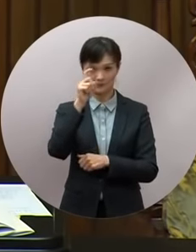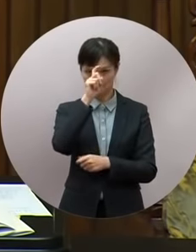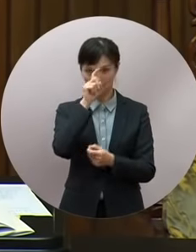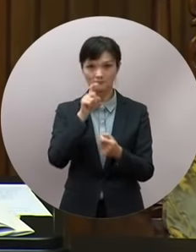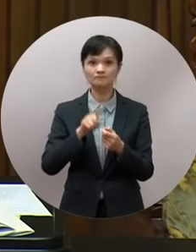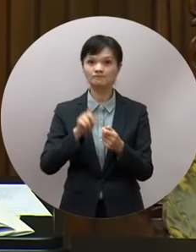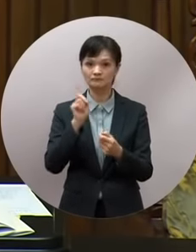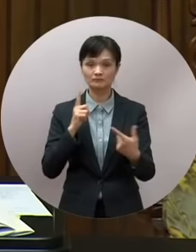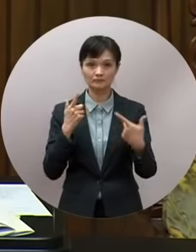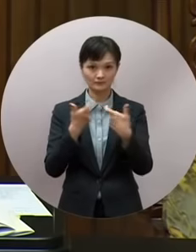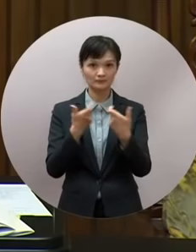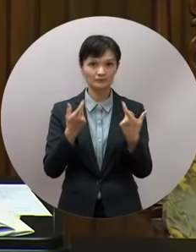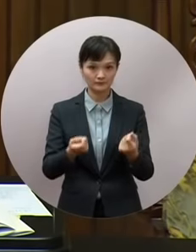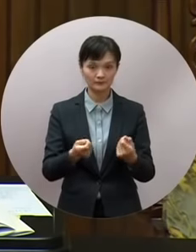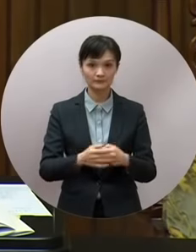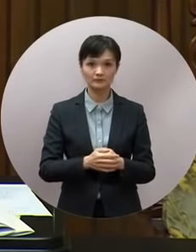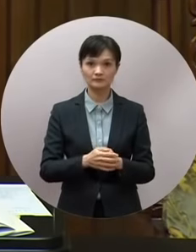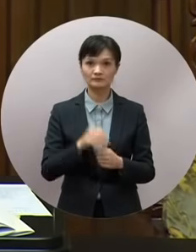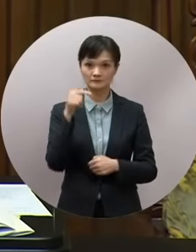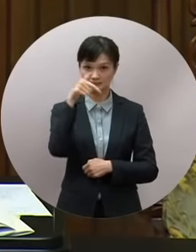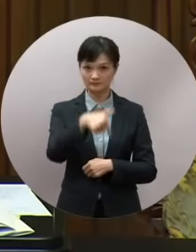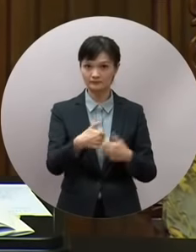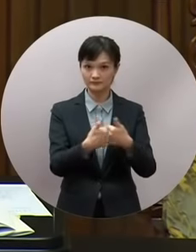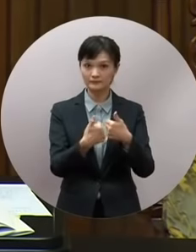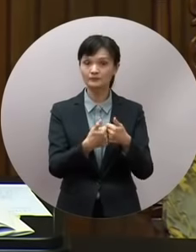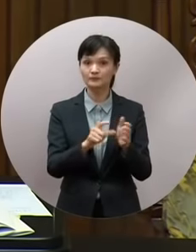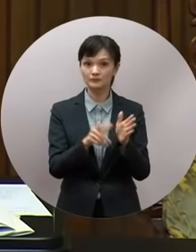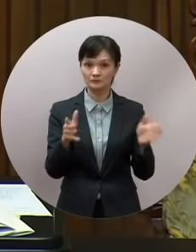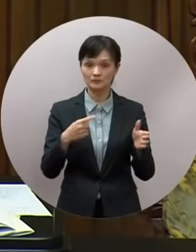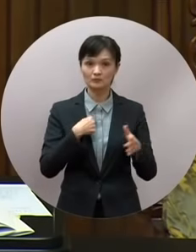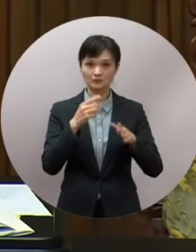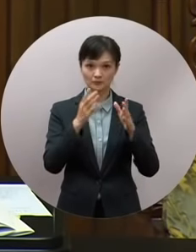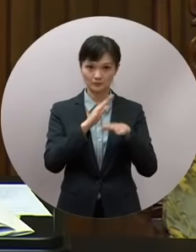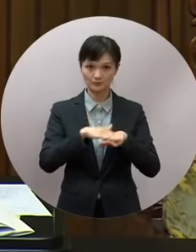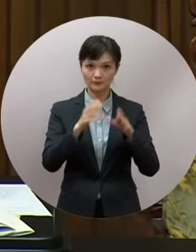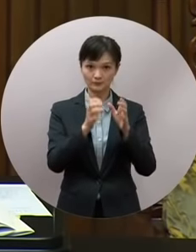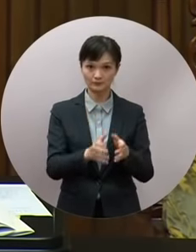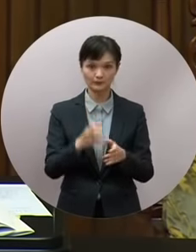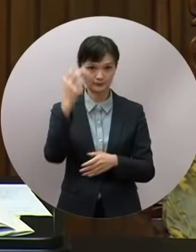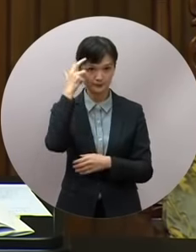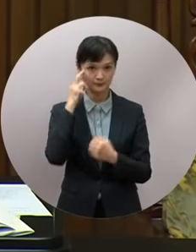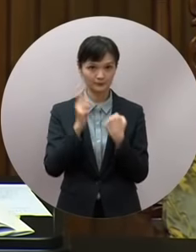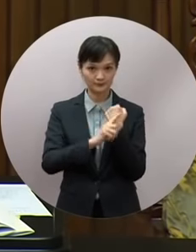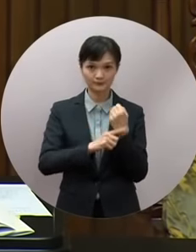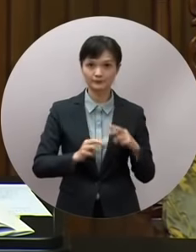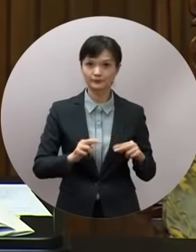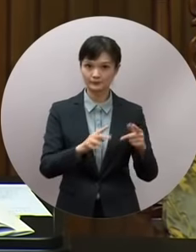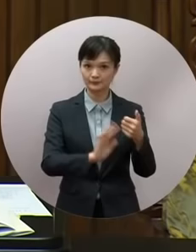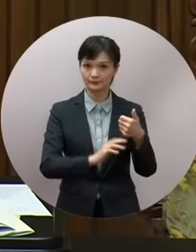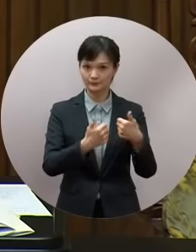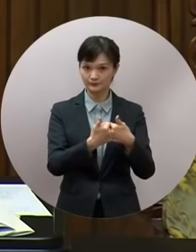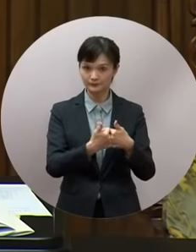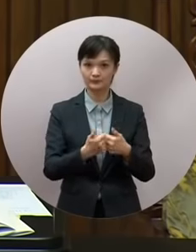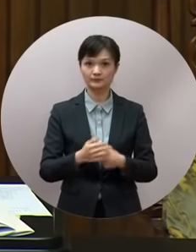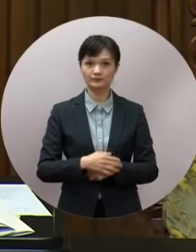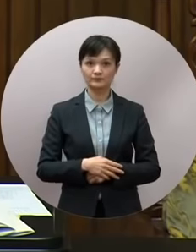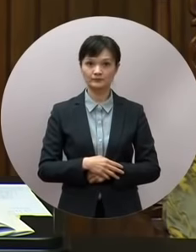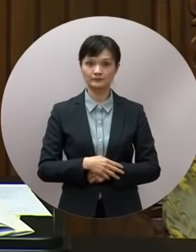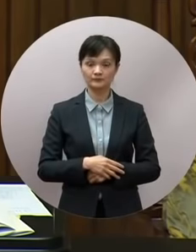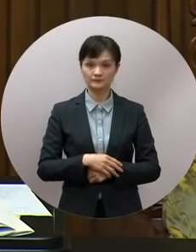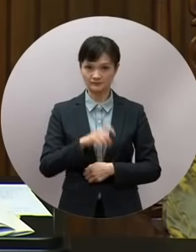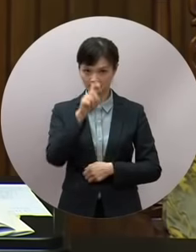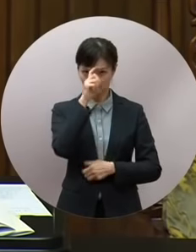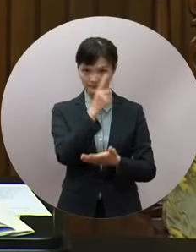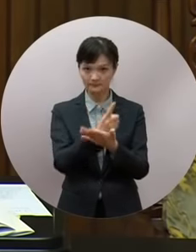在下会期开始协商成立修宪委员会，期盼各党团先进及全体委员理性对